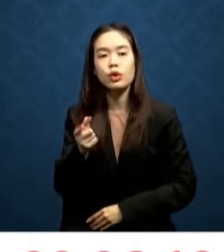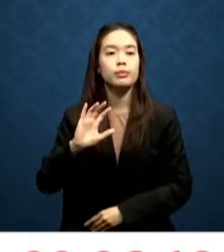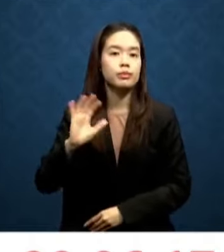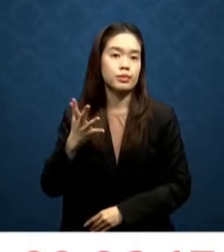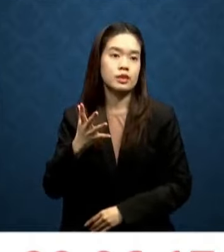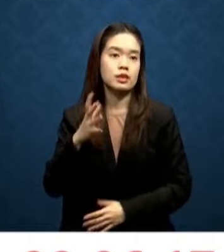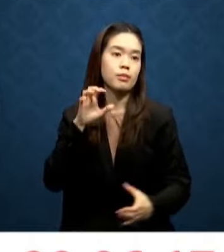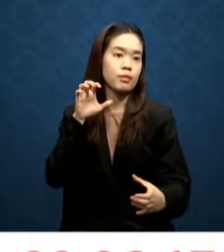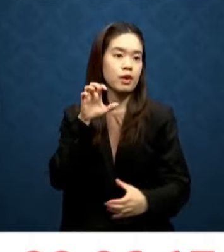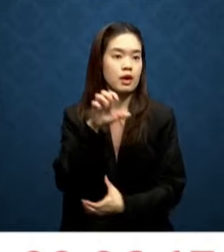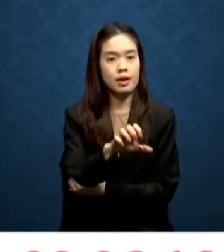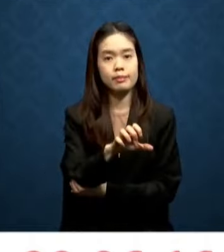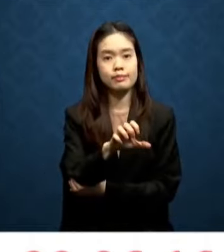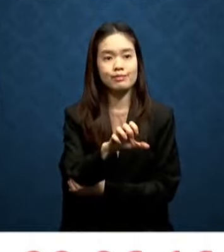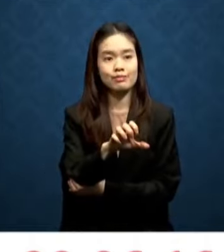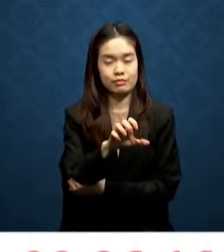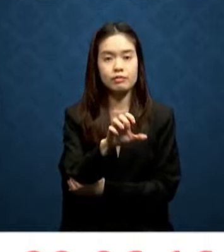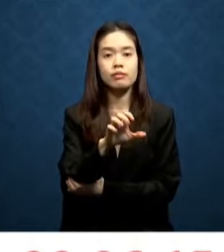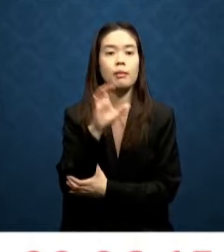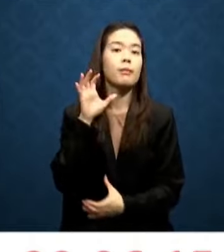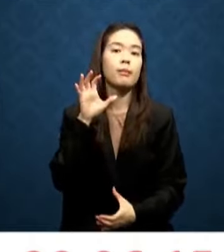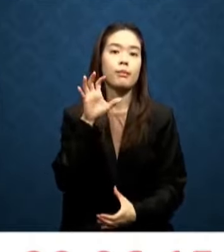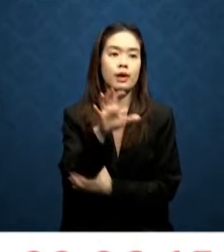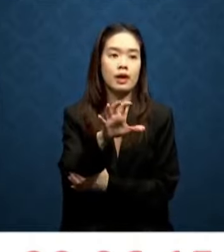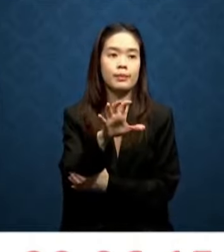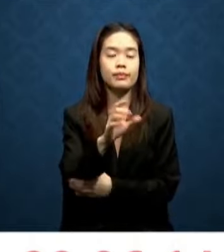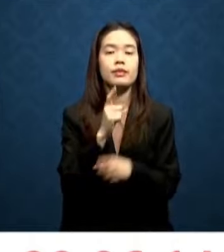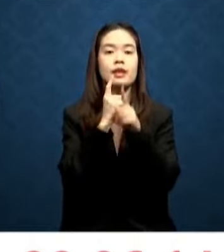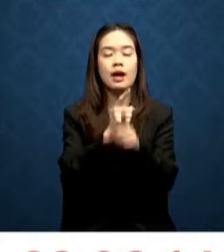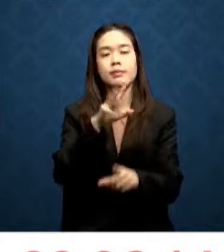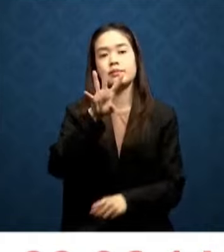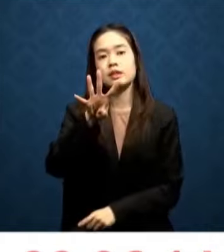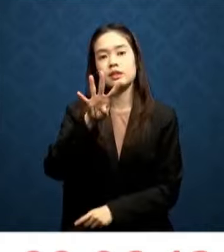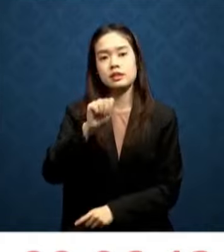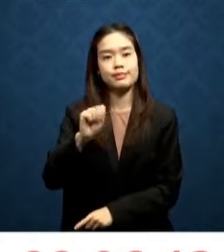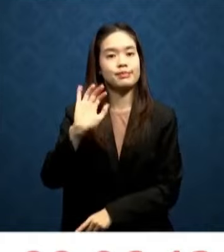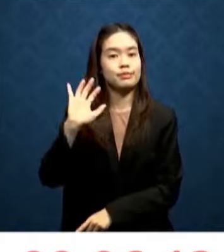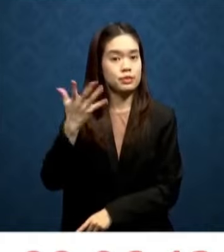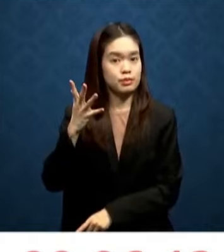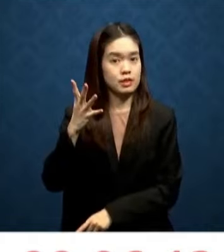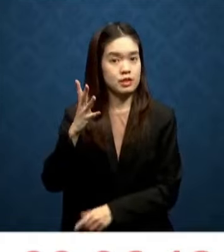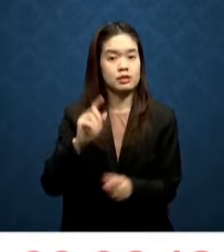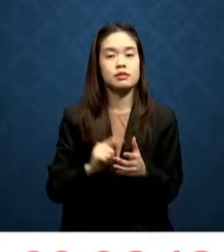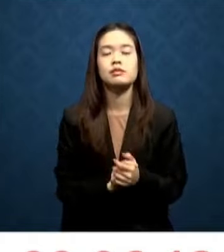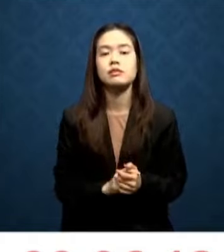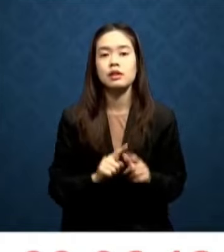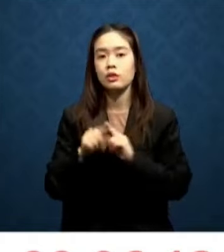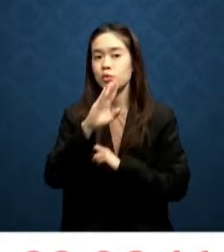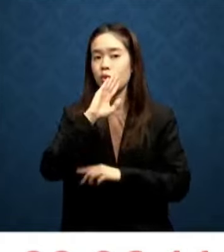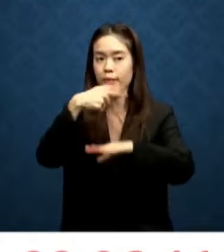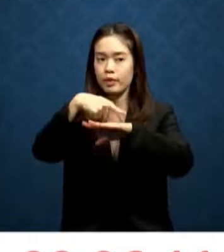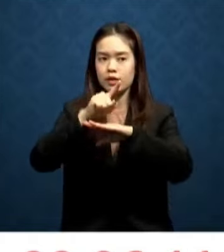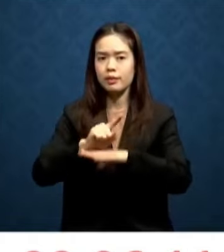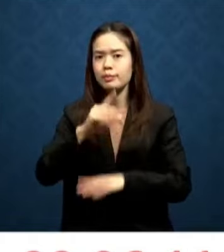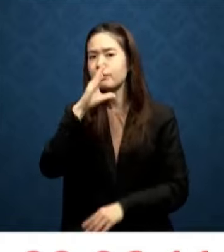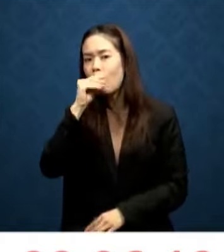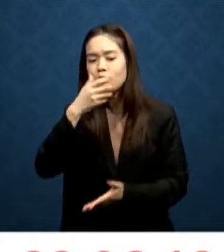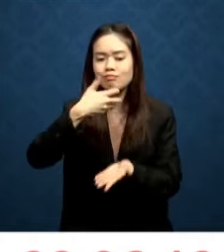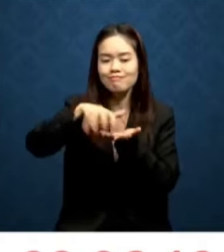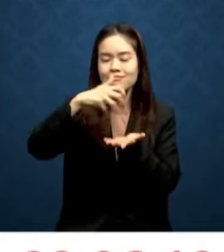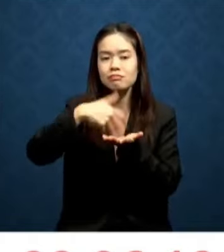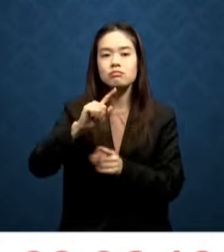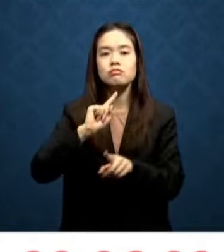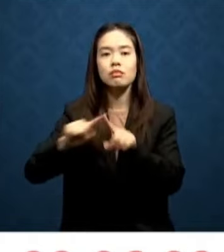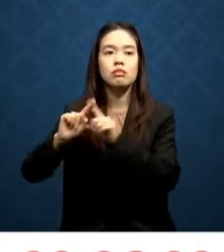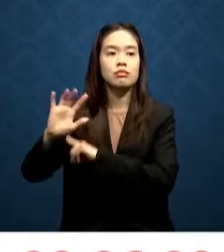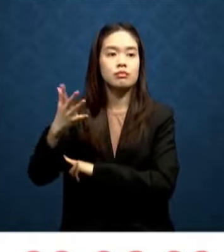ข้อบังคับการประชุมก็คงจะไม่ต้องมีข้อ40และถ้าเผื่อว่าท่านไม่อนุญาตให้มีการพูดใดๆโดยการปิด